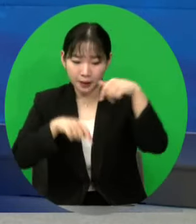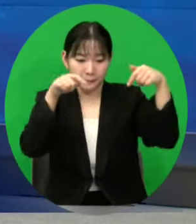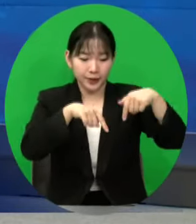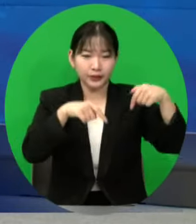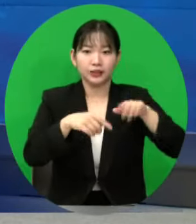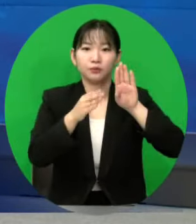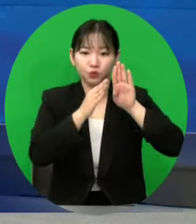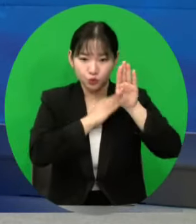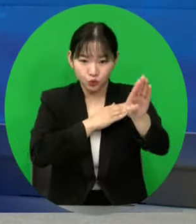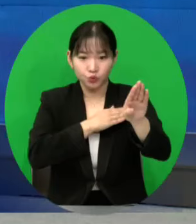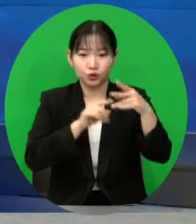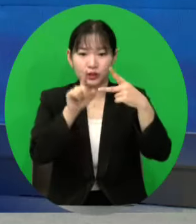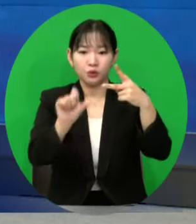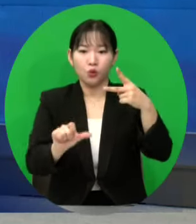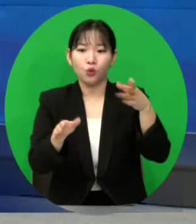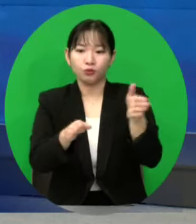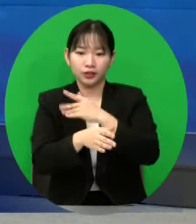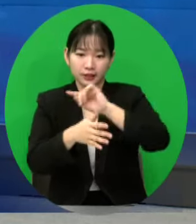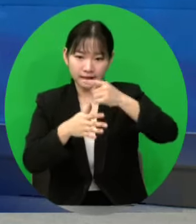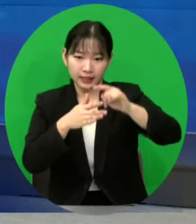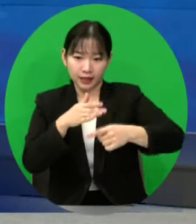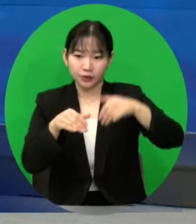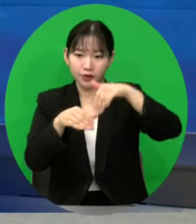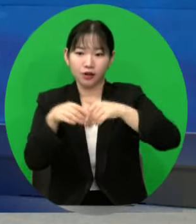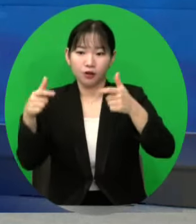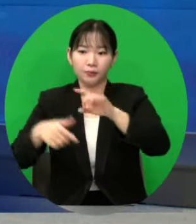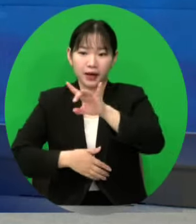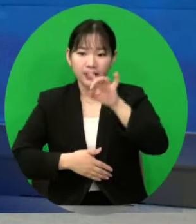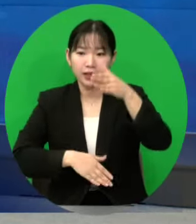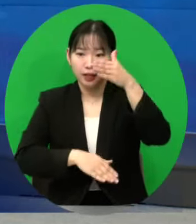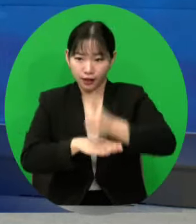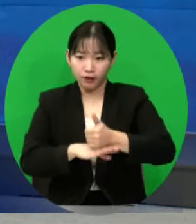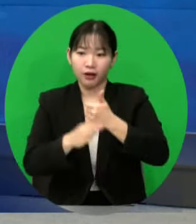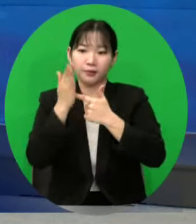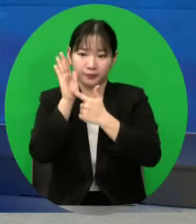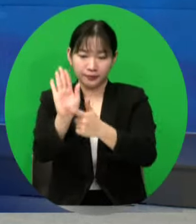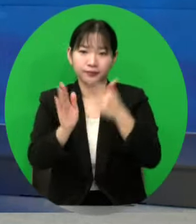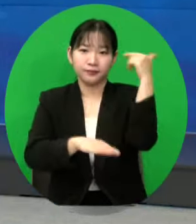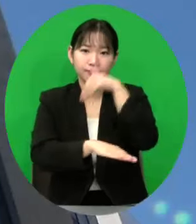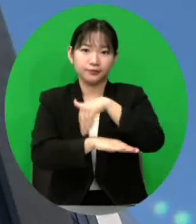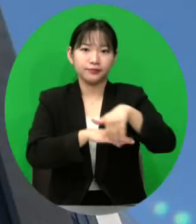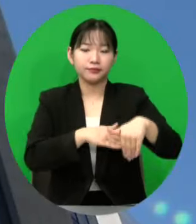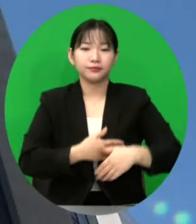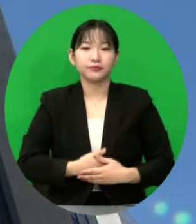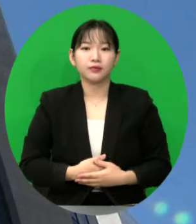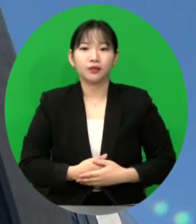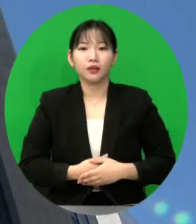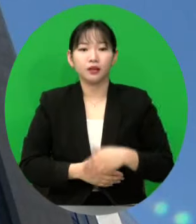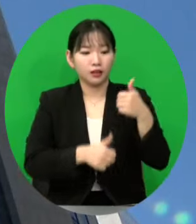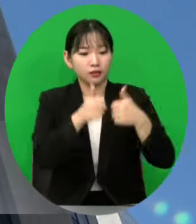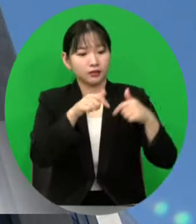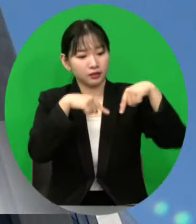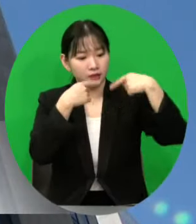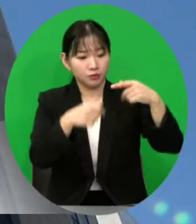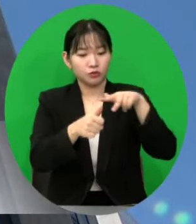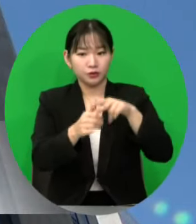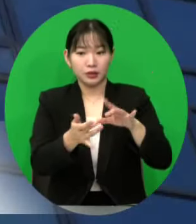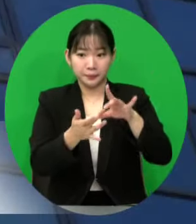진행하고 2월 5일부터 순차적으로 선거구별 심사 결과를 발표할 예정입니다. 경선에 참여할